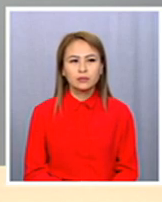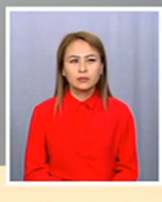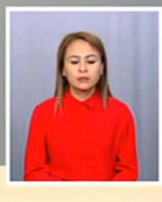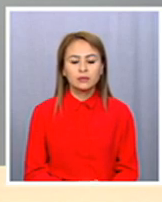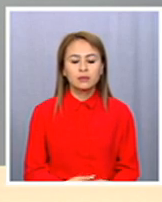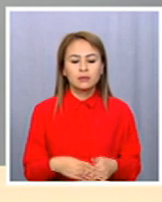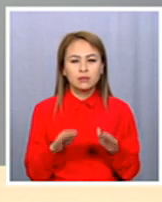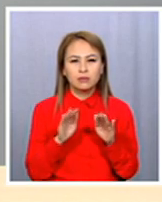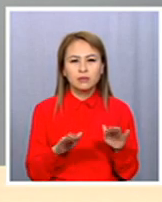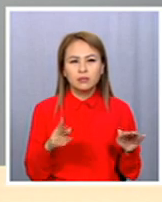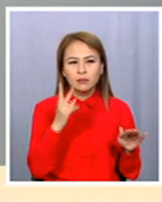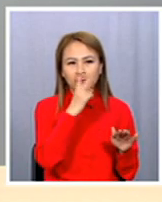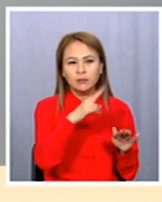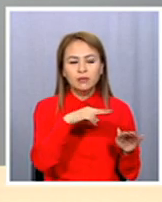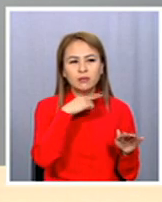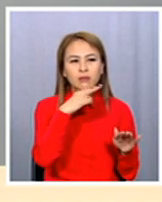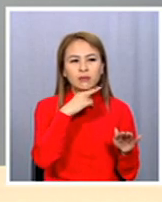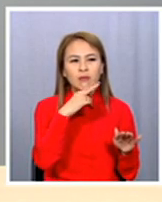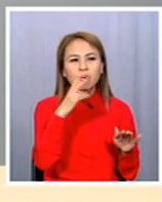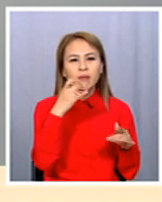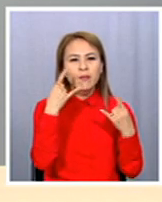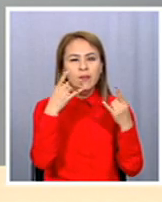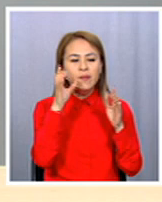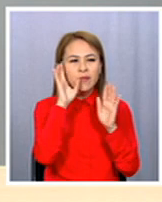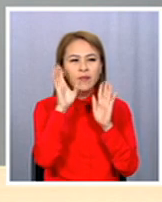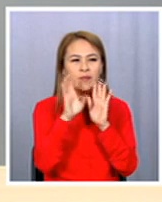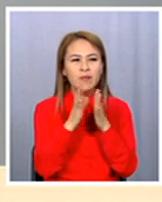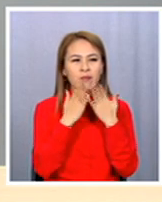Ребята, посмотрите внимательно на экран, прочитайте.